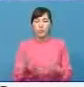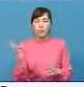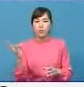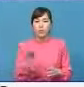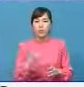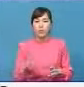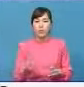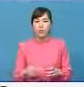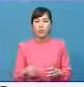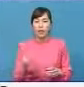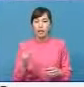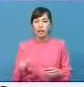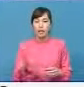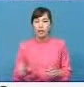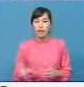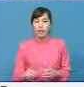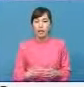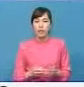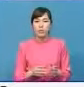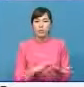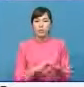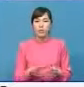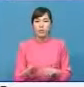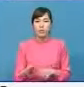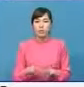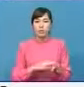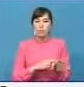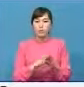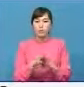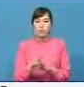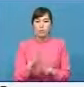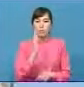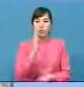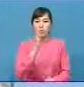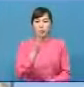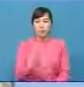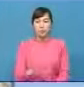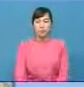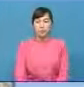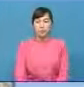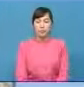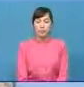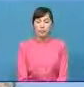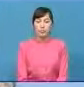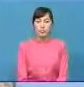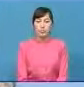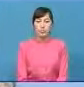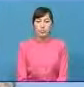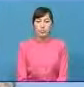жұмыстар жүргізуді қолға алып жоспарлап отыр. Саттар Есімбеков, Абай Құралбаев, Қазақстан Шымкент телеарнасы.